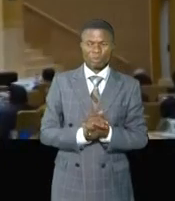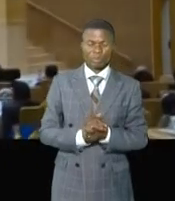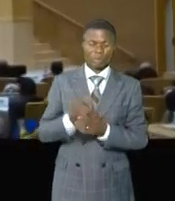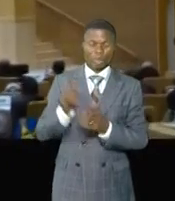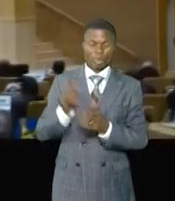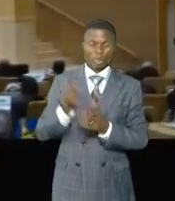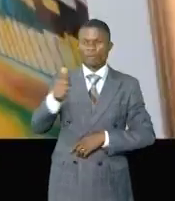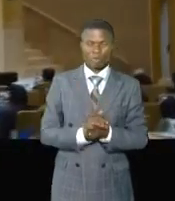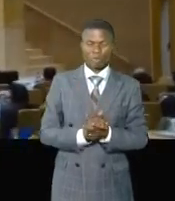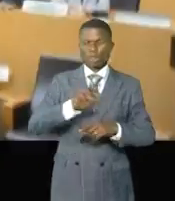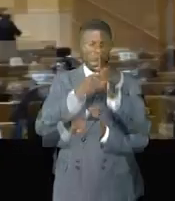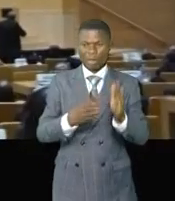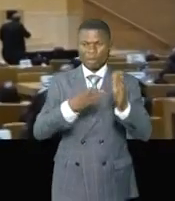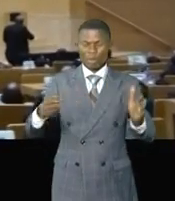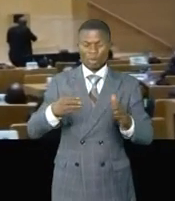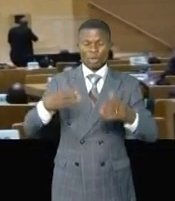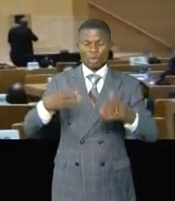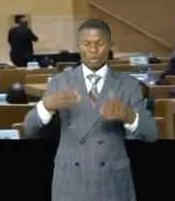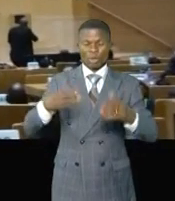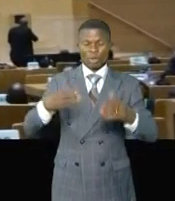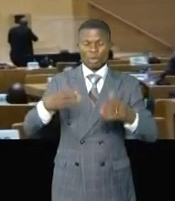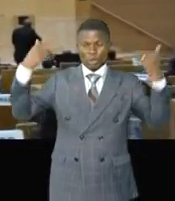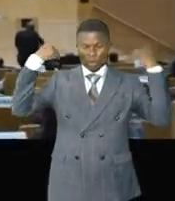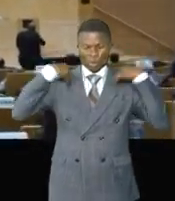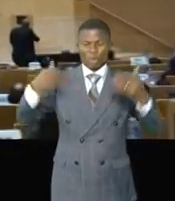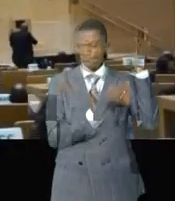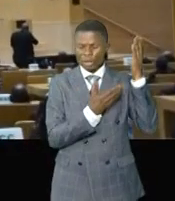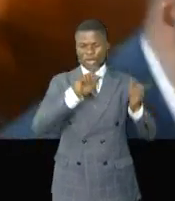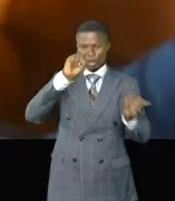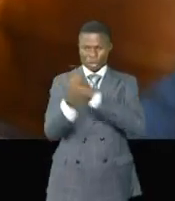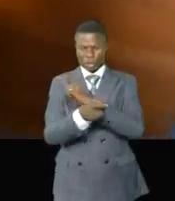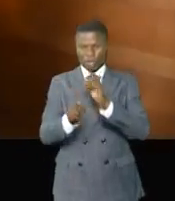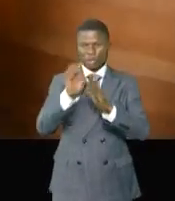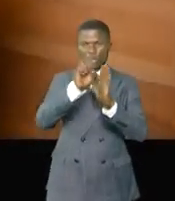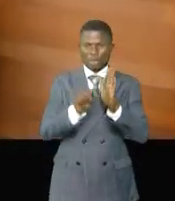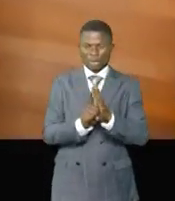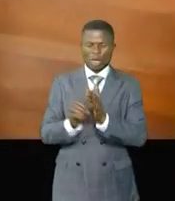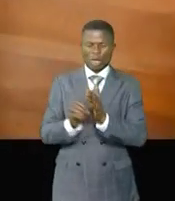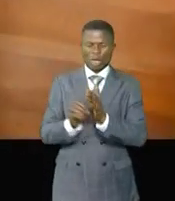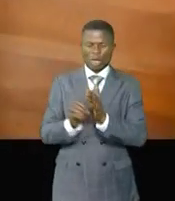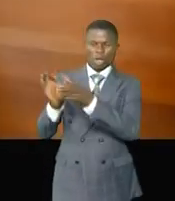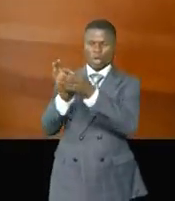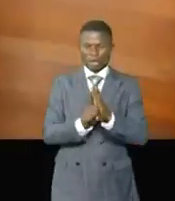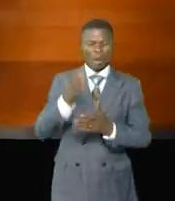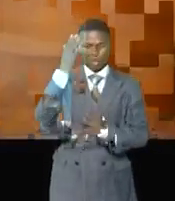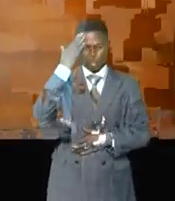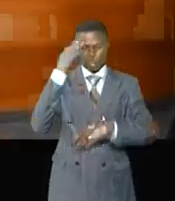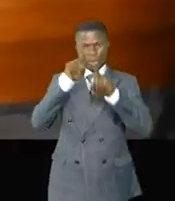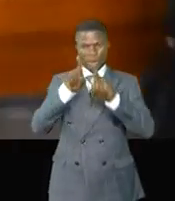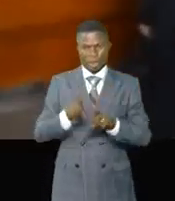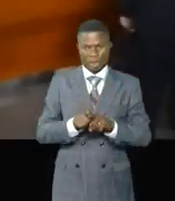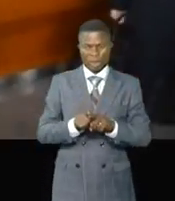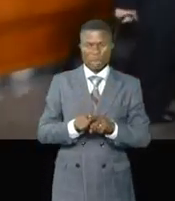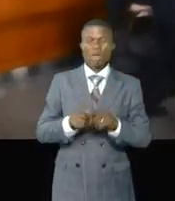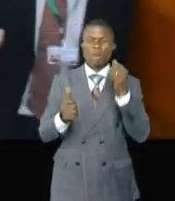que les dirigeants ont débattu de la nécessité de modifier les structures de l'OUA pour tenir compte d'un monde en